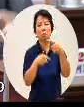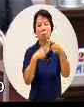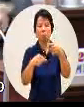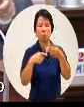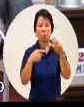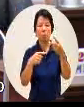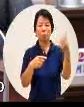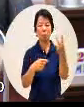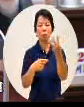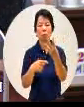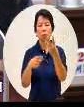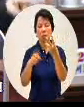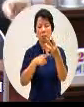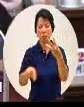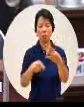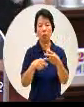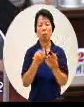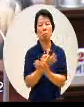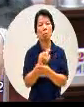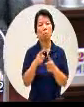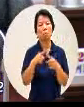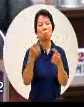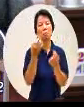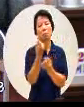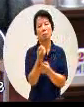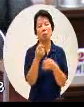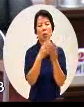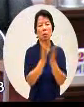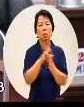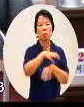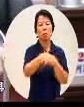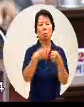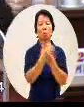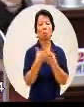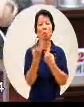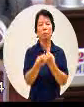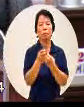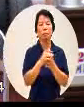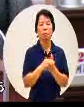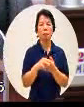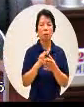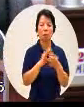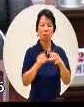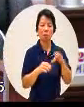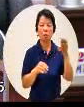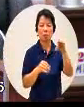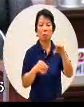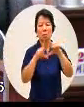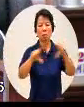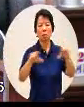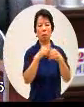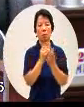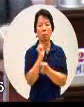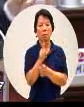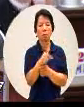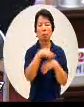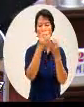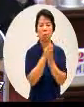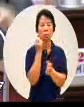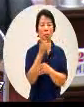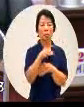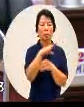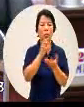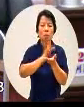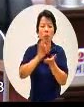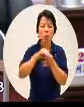你那些車開出門本身就是什麼?本身就是不環保因為那車那麼大台你買的都新的你如果